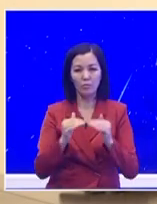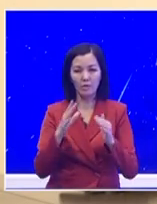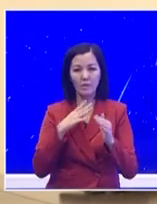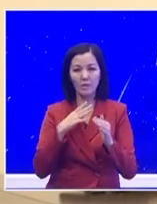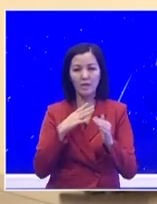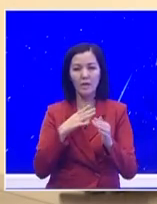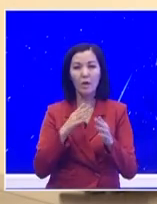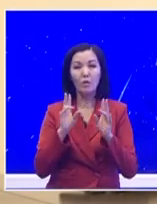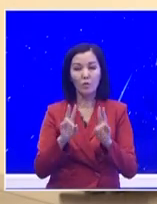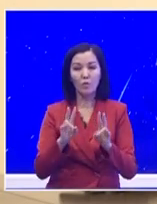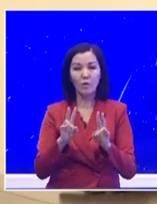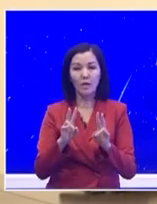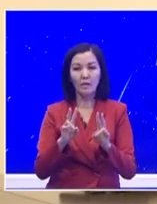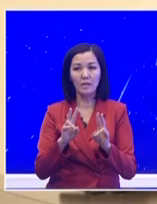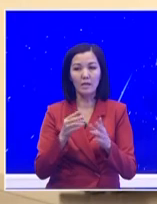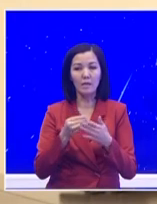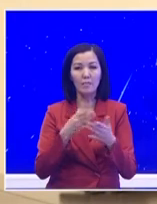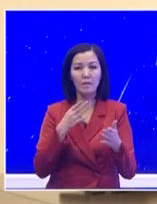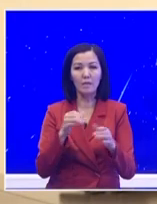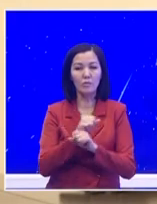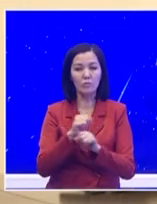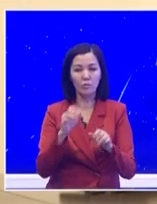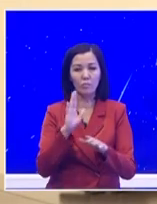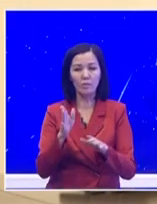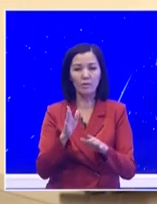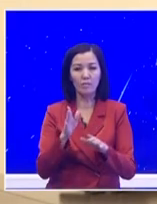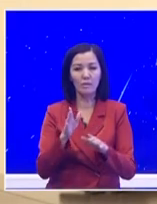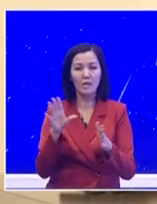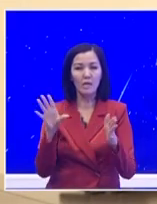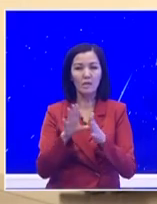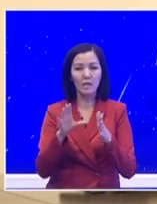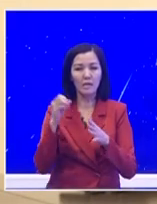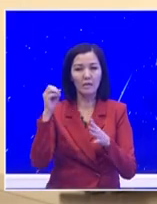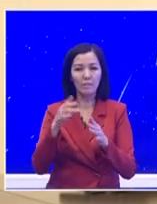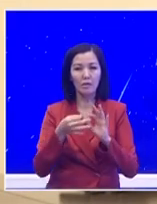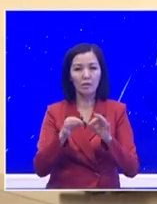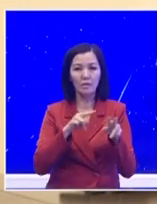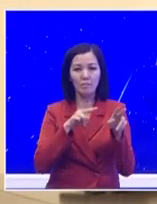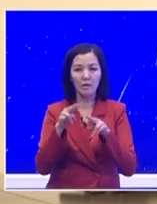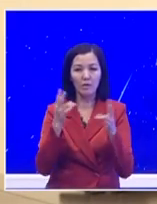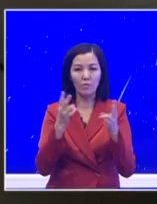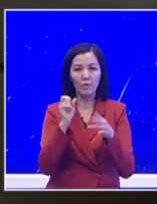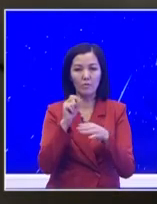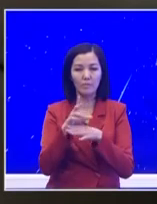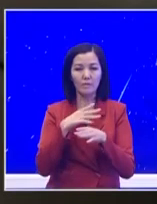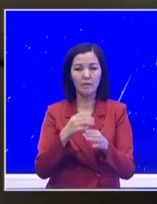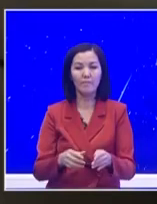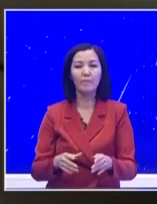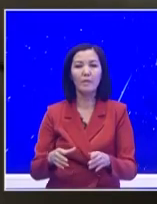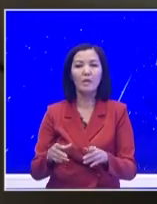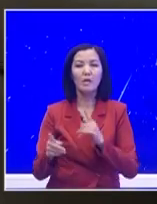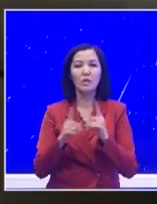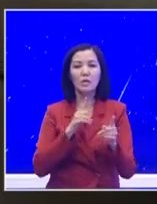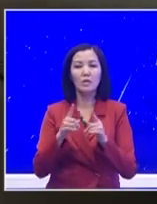отырмыз. Бірақ бұның негізсіз қымбаттауына жол бермейміз. Жарық бағасын жіті бақылауға алыңыздар. Басқосуда